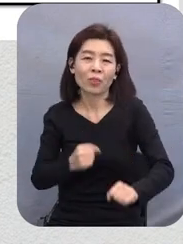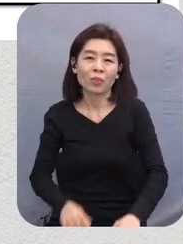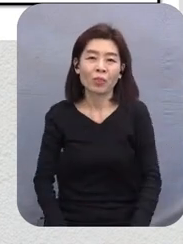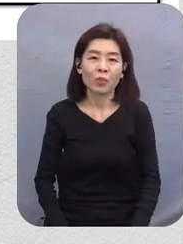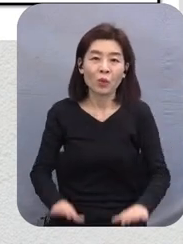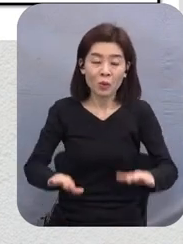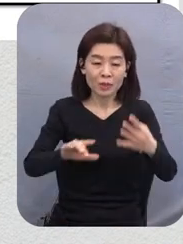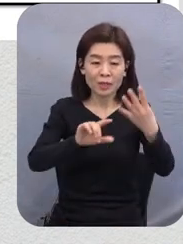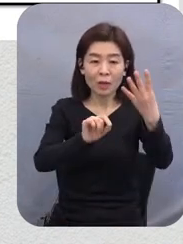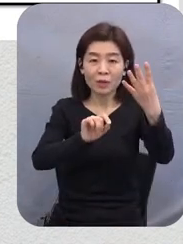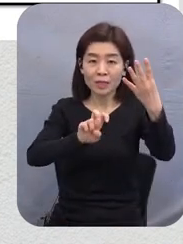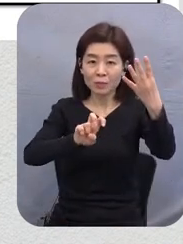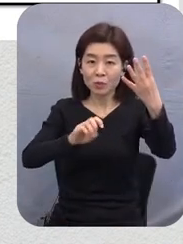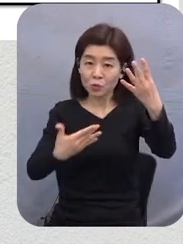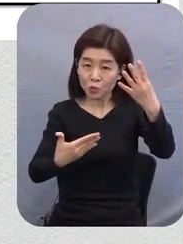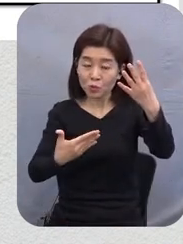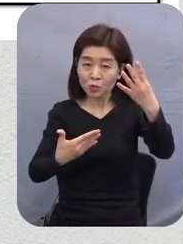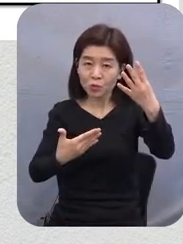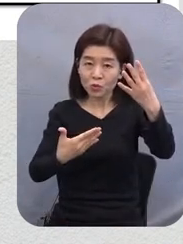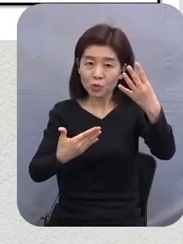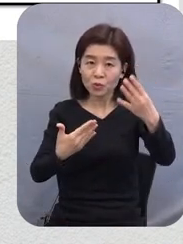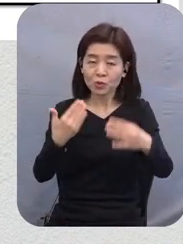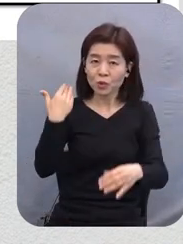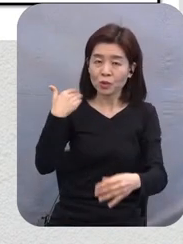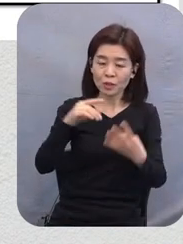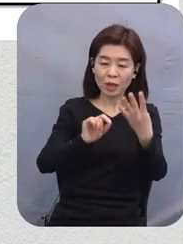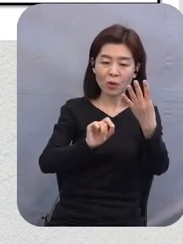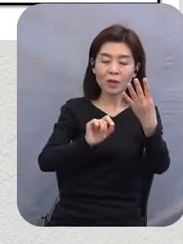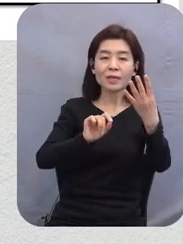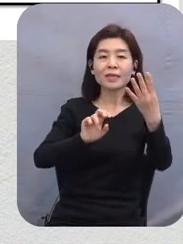29일이죠? 그저께 4월 27일